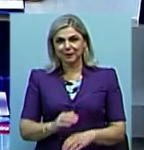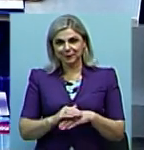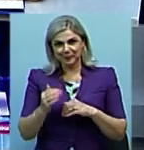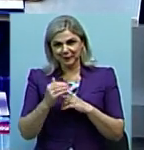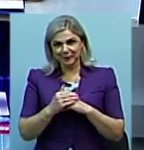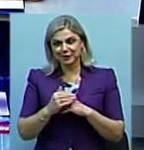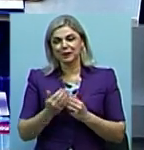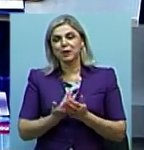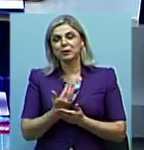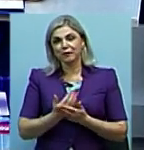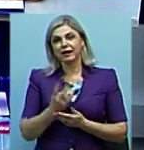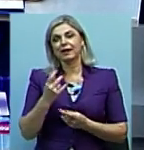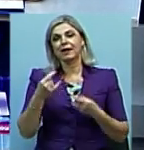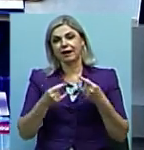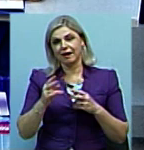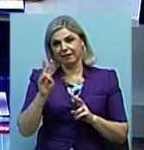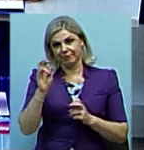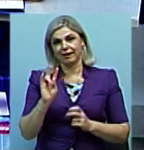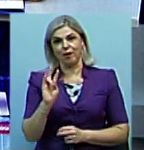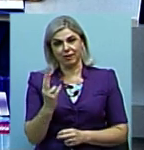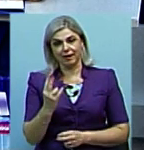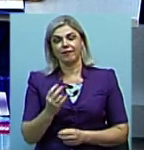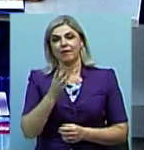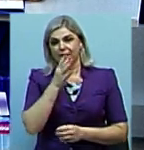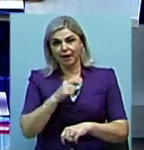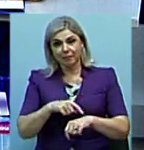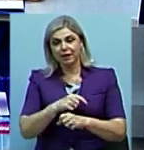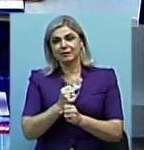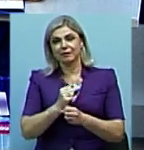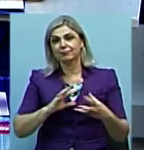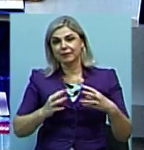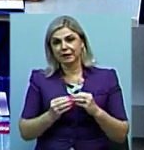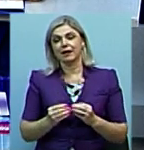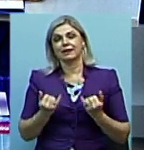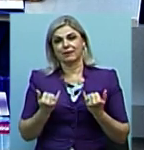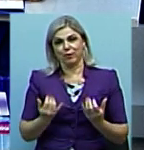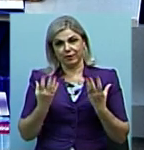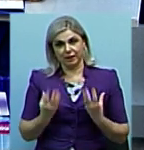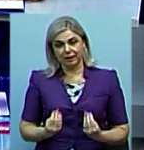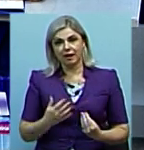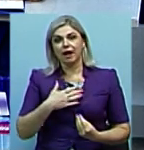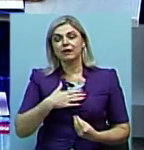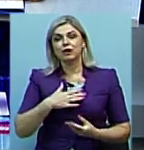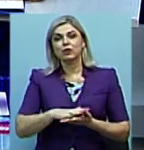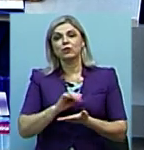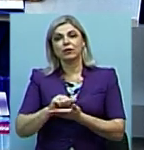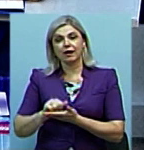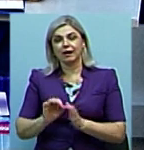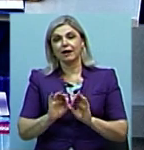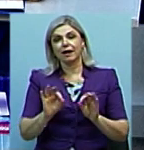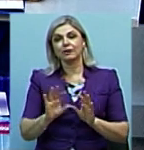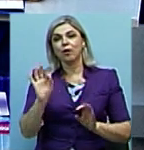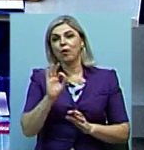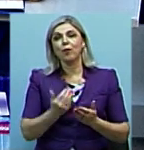Добрий вечір. Новини на телеканалі «Миколаїв». Час підбити інформаційний підсумок дня. Наші журналісти розкажуть про події,